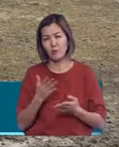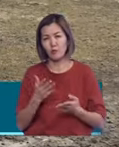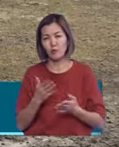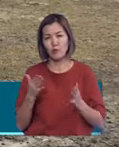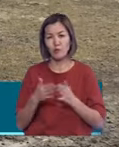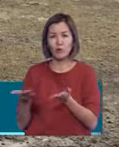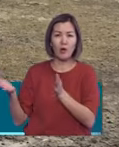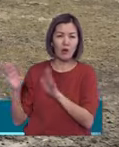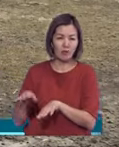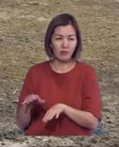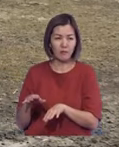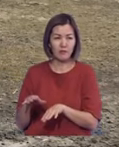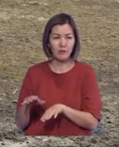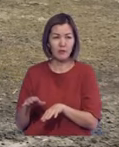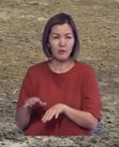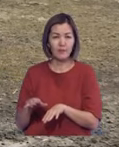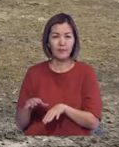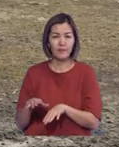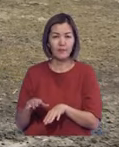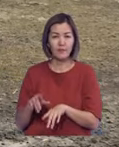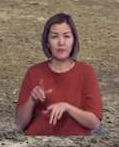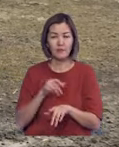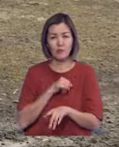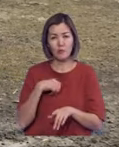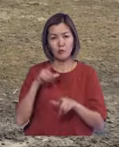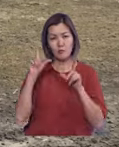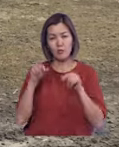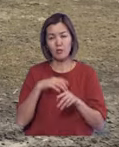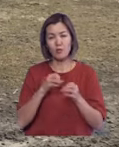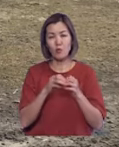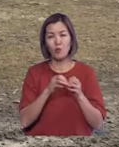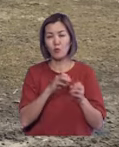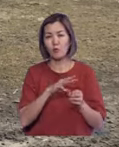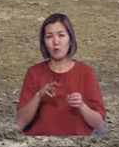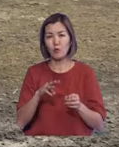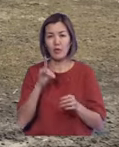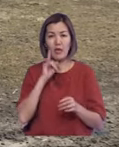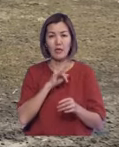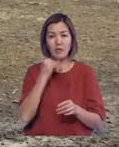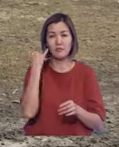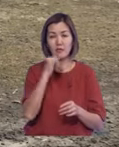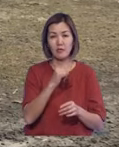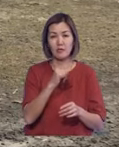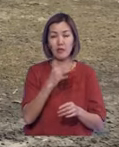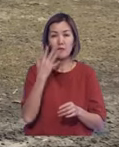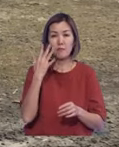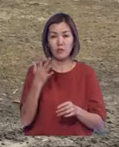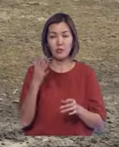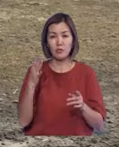қалдырып кеттім. Өзім малға кеткем. Бір 10 минуттан кейін әйеліміз мандайды, мына 5-ші қозын туып отыр